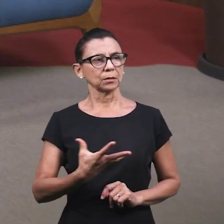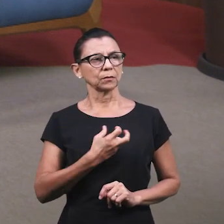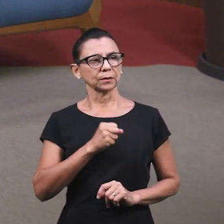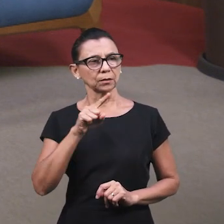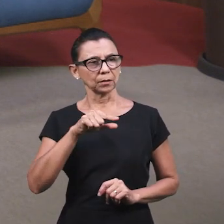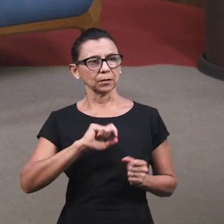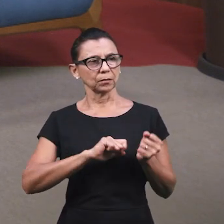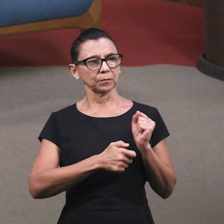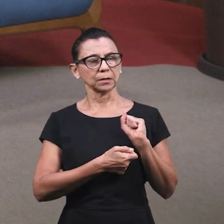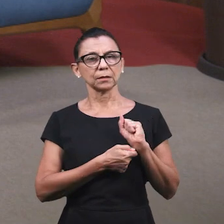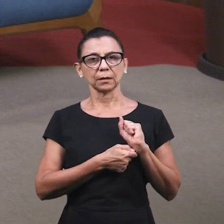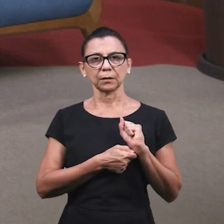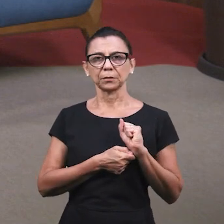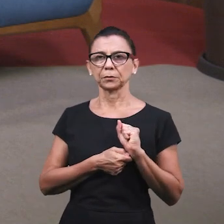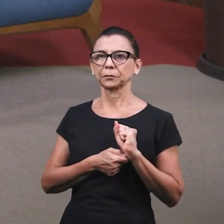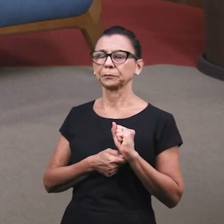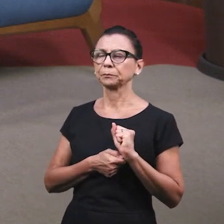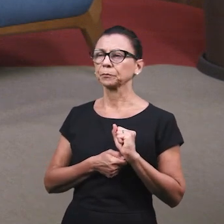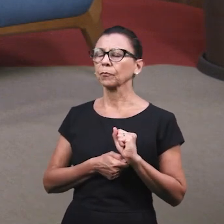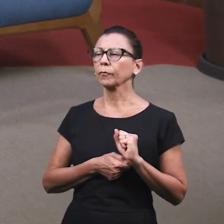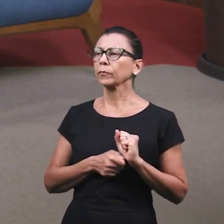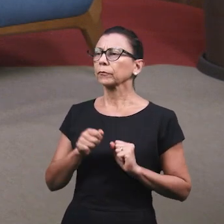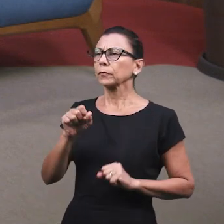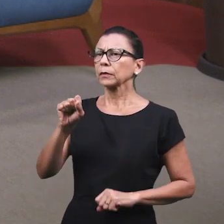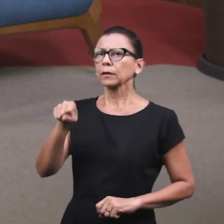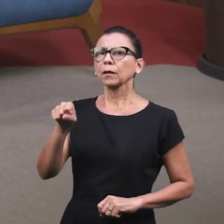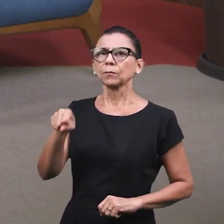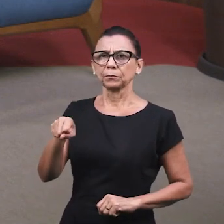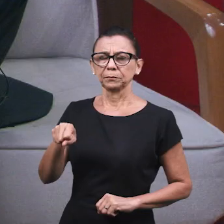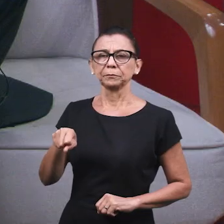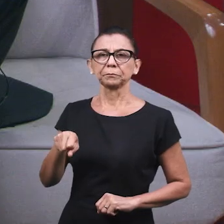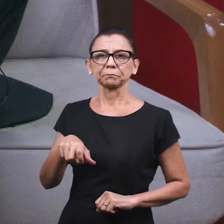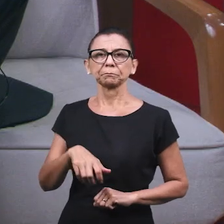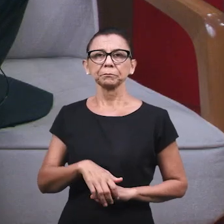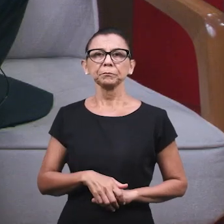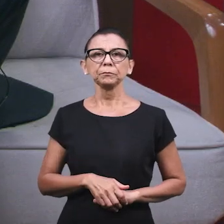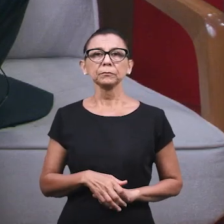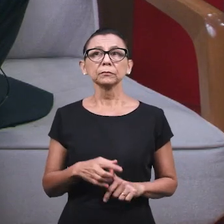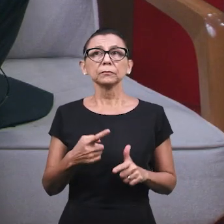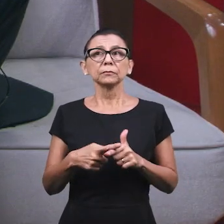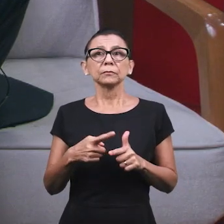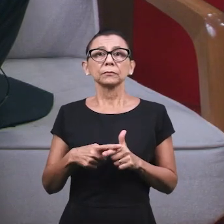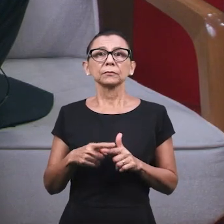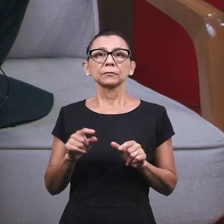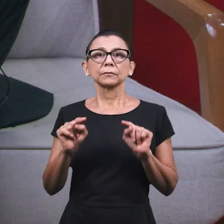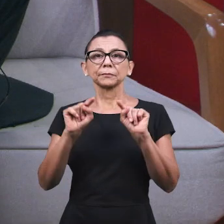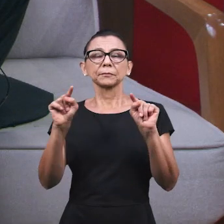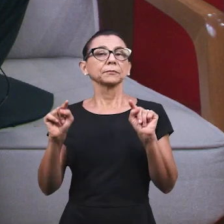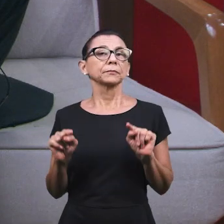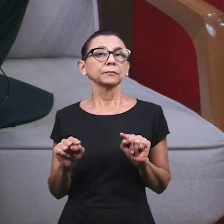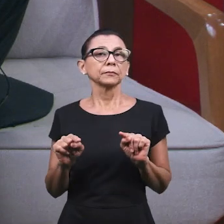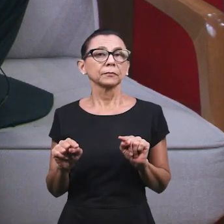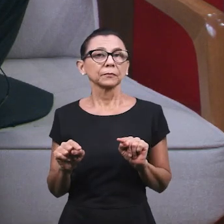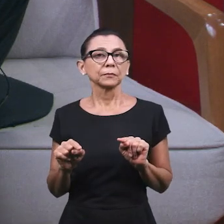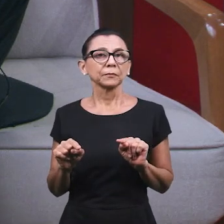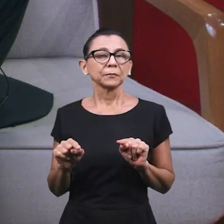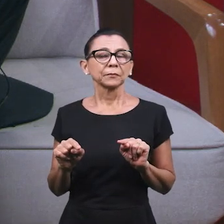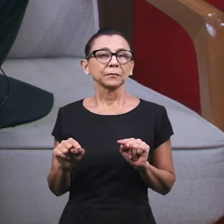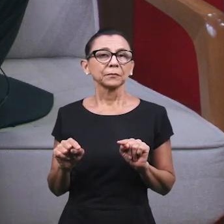du salut. Vous pouvez approfondir davantage, Daniel. Le salut est un mystère, oui.